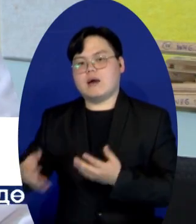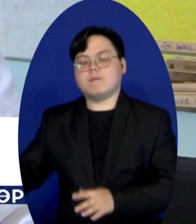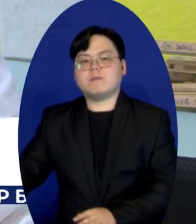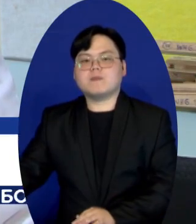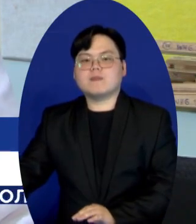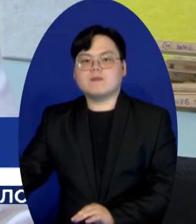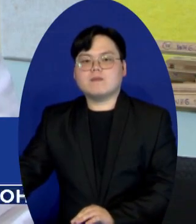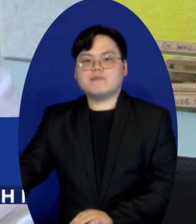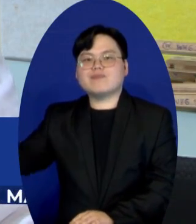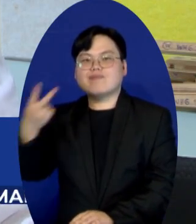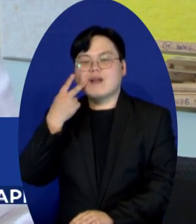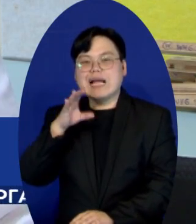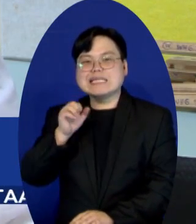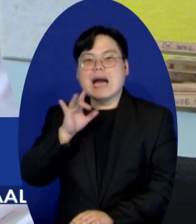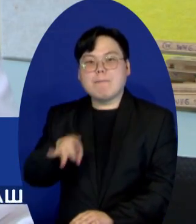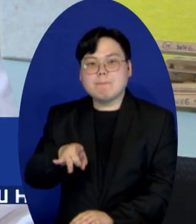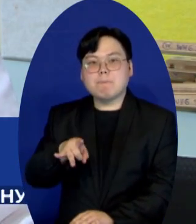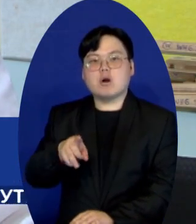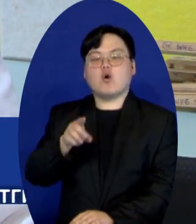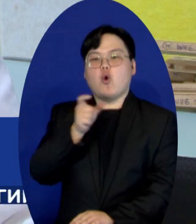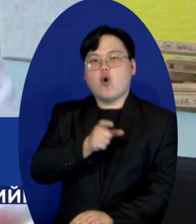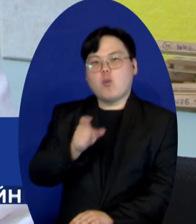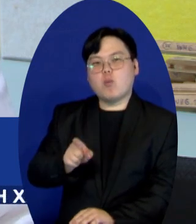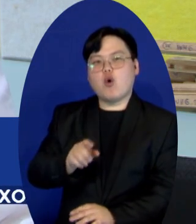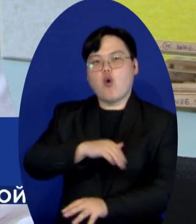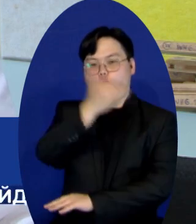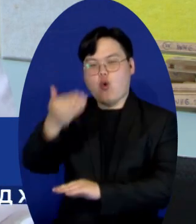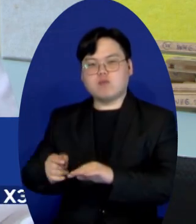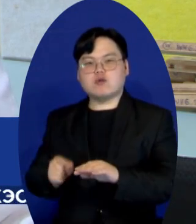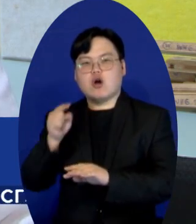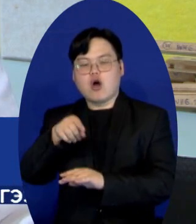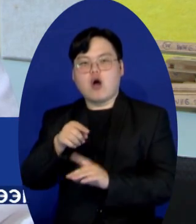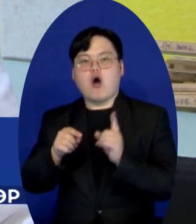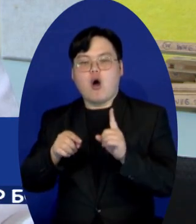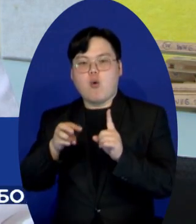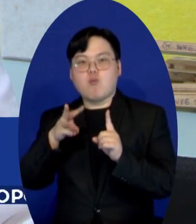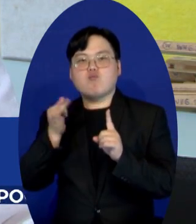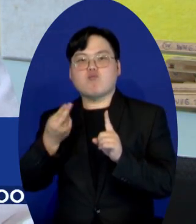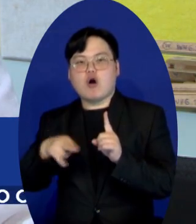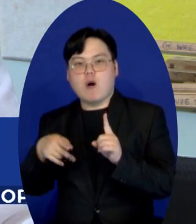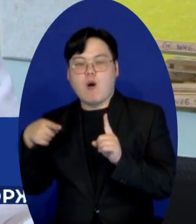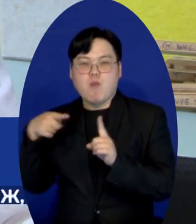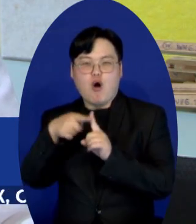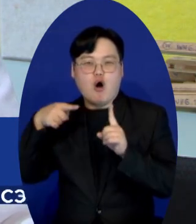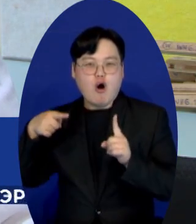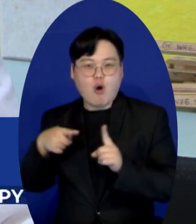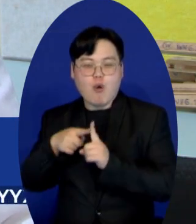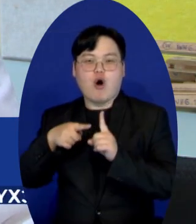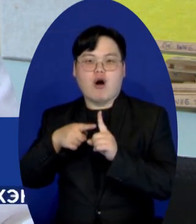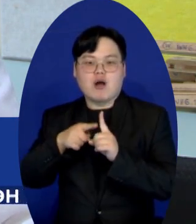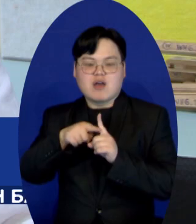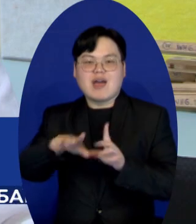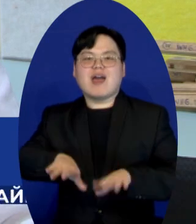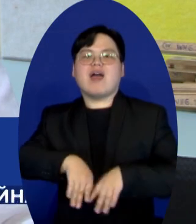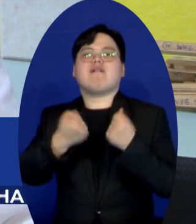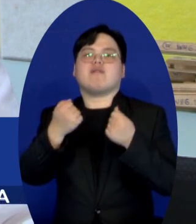Байнгын нөгөө самарчид маань яваад модыг мундаад сорвжуулаад ингэдэг байна гэдэг нь тэр хошин ойг бол бүрэн мөсөн одоо доройтуулж